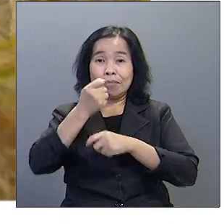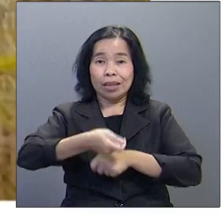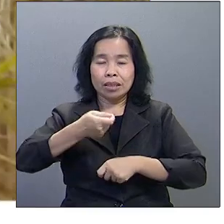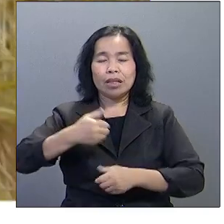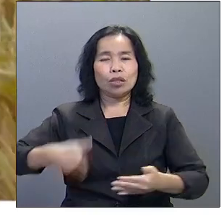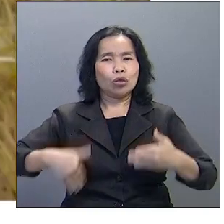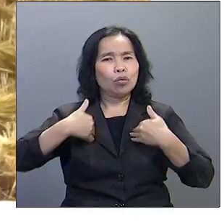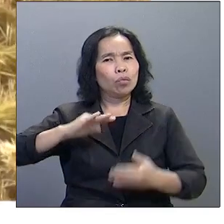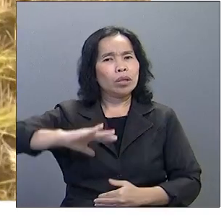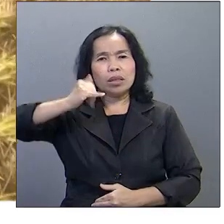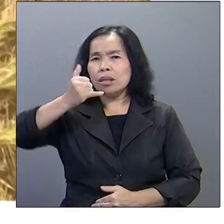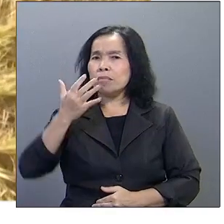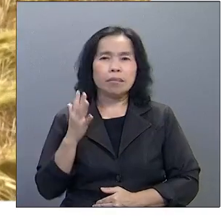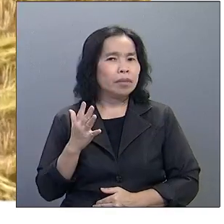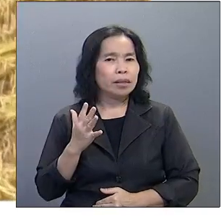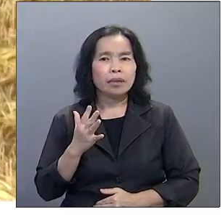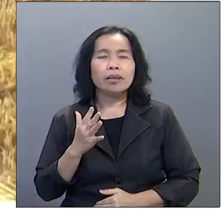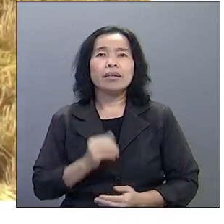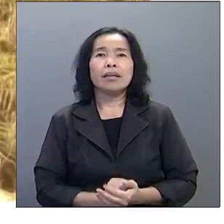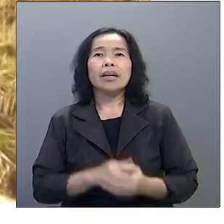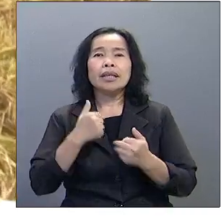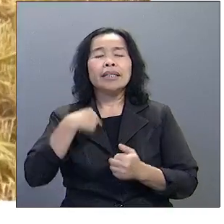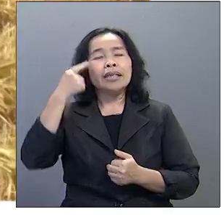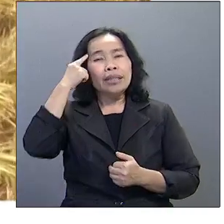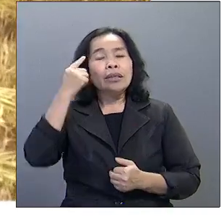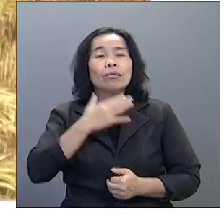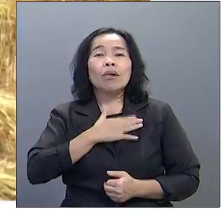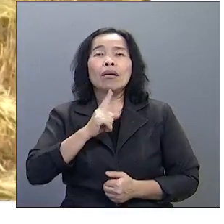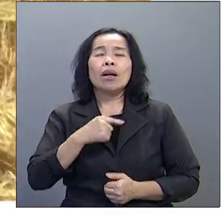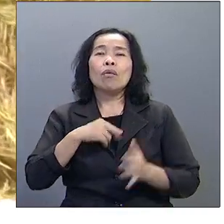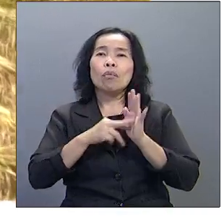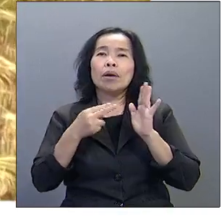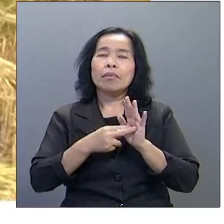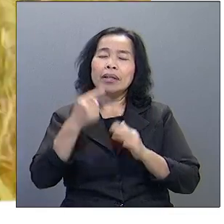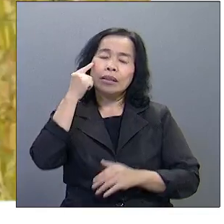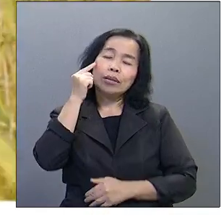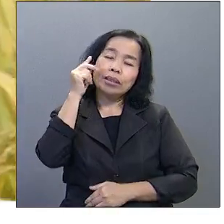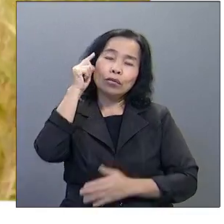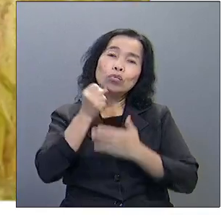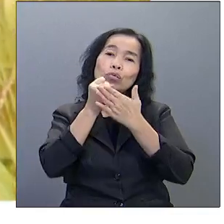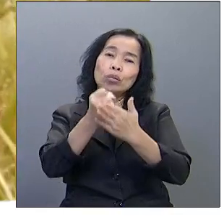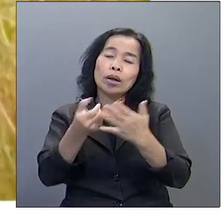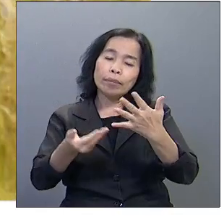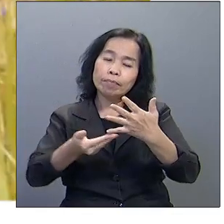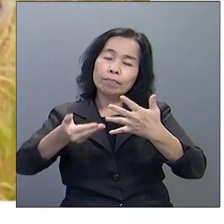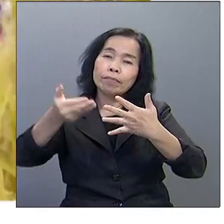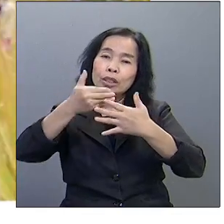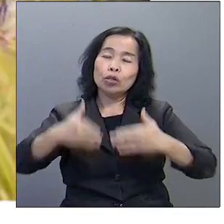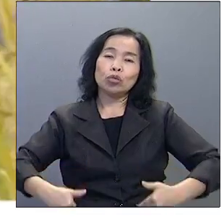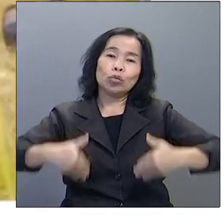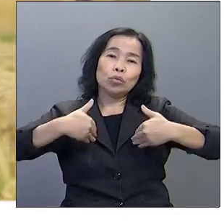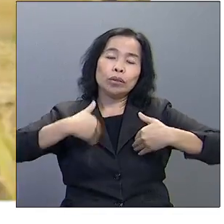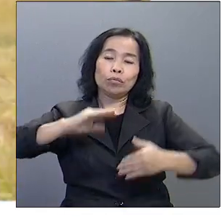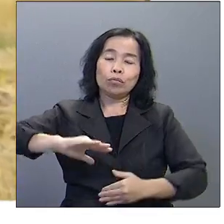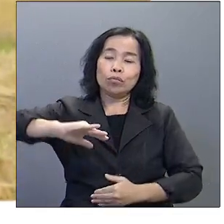ขึ้นเลยคุณภาพชีวิตเขาก็ไม่ได้ดียิ่งขึ้นเงครับเราก็คิดว่าเอ่อมุมมองหนึ่งคือเราอยากจะไปช่วยยกระดับมูลค่านอกจาก